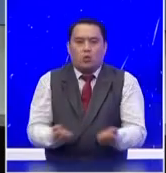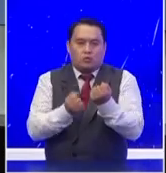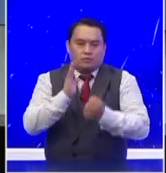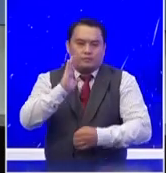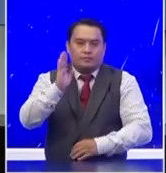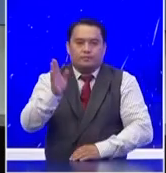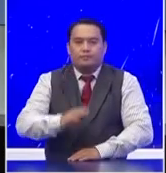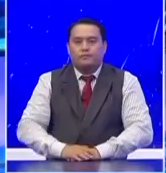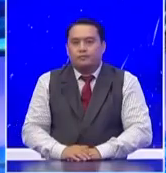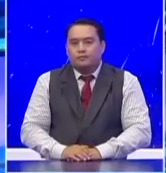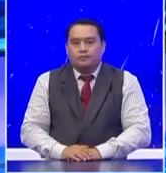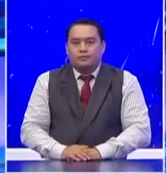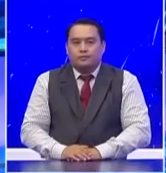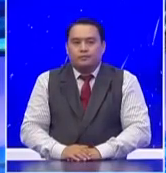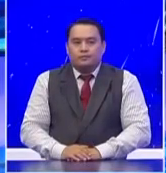болады.